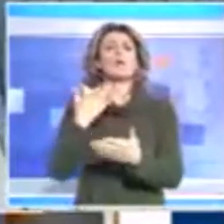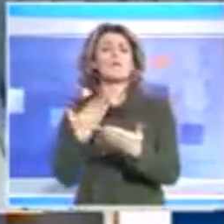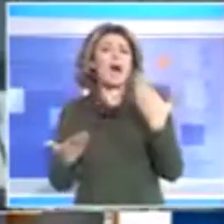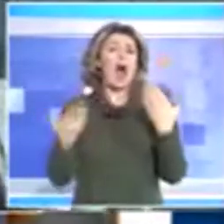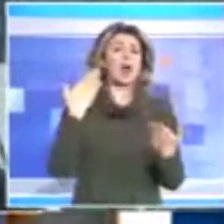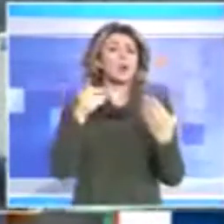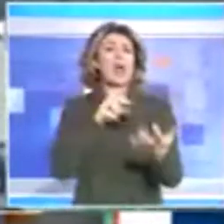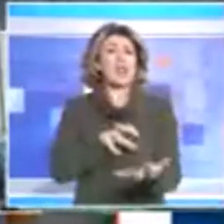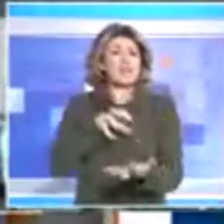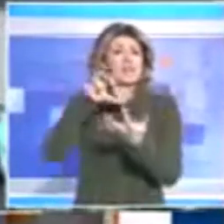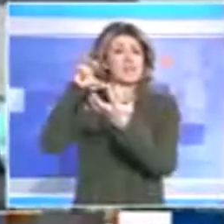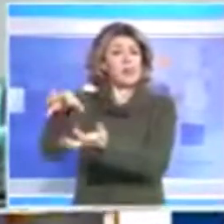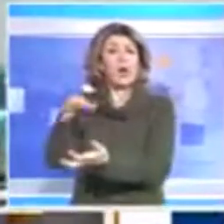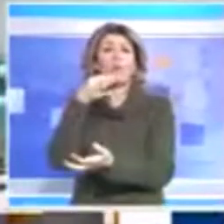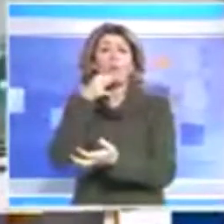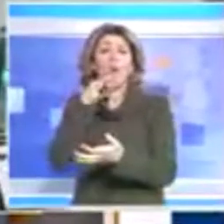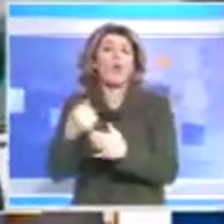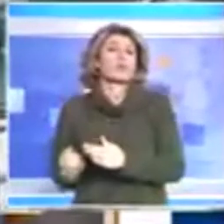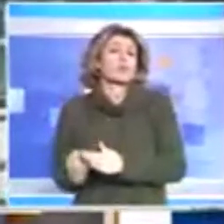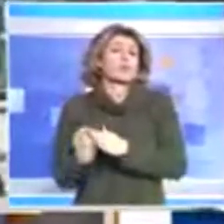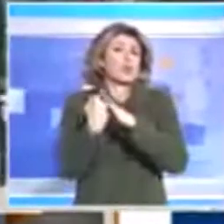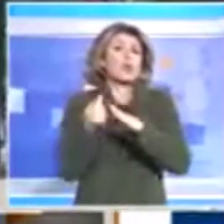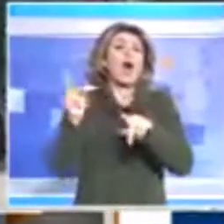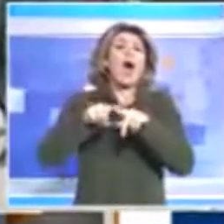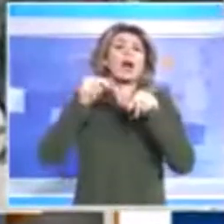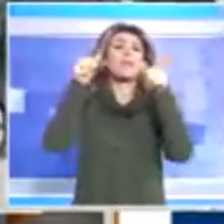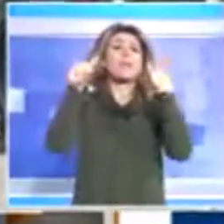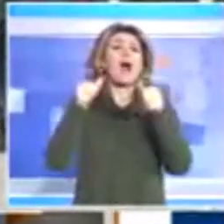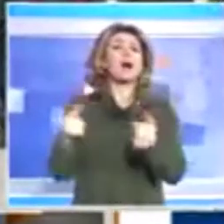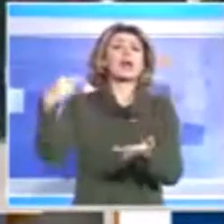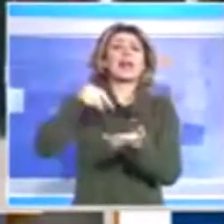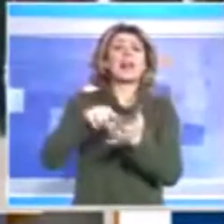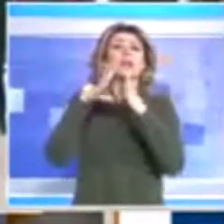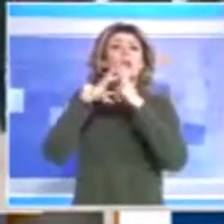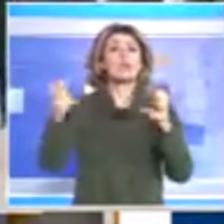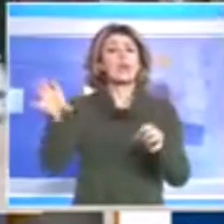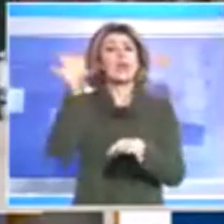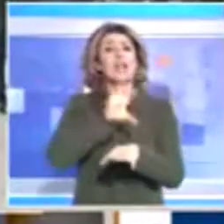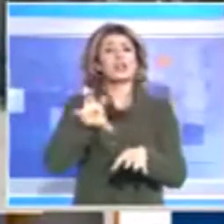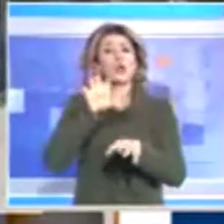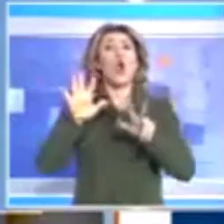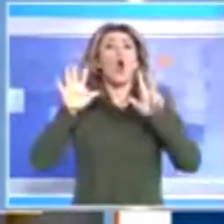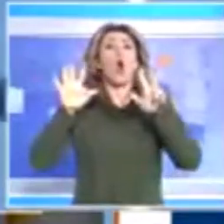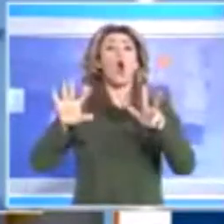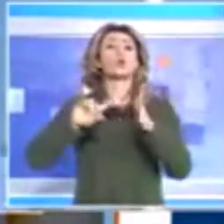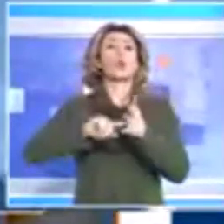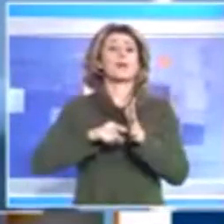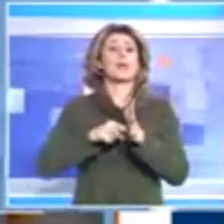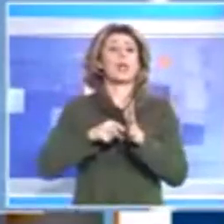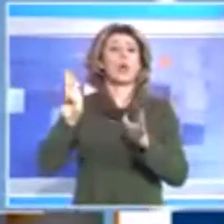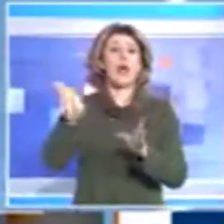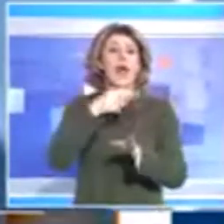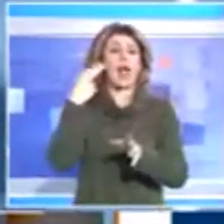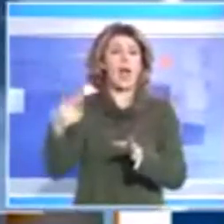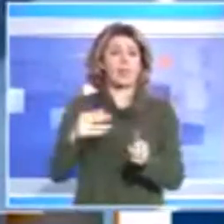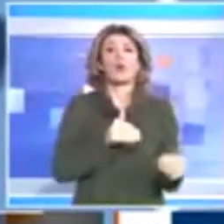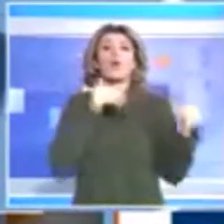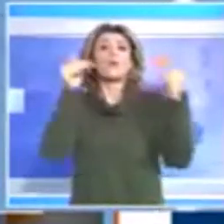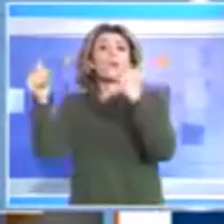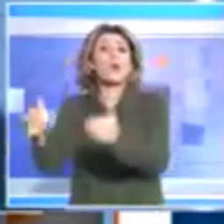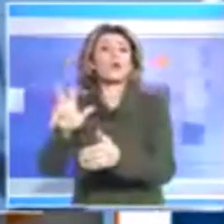che potrebbero essere sostenuti anche dal bando di reindustrializzazione regionale da 8 milioni di euro prorogato al 31